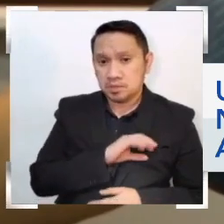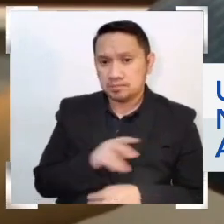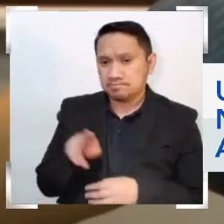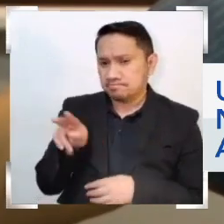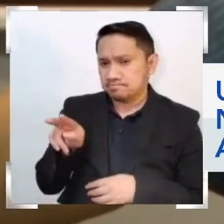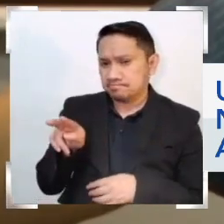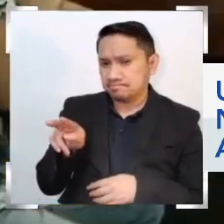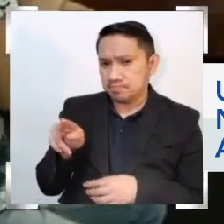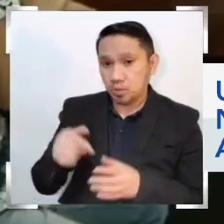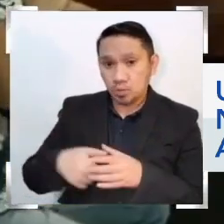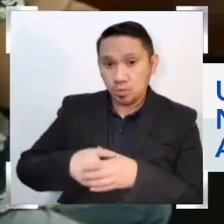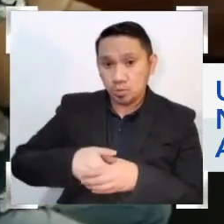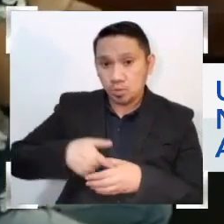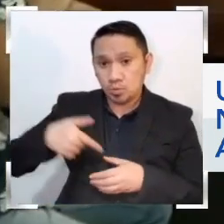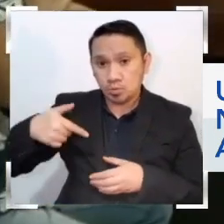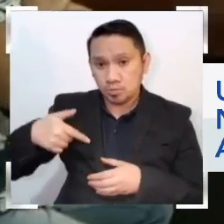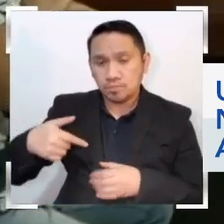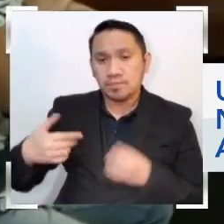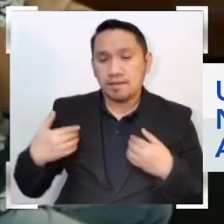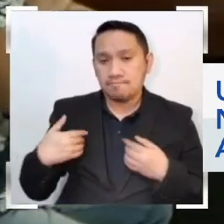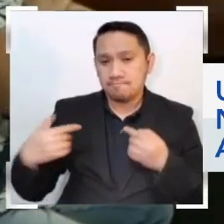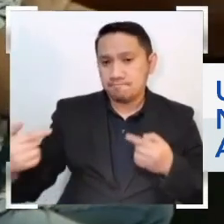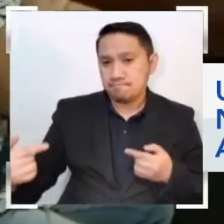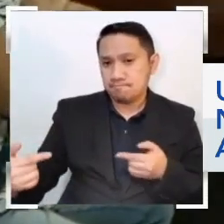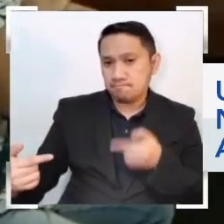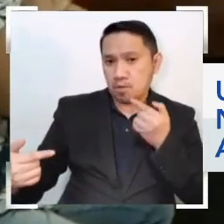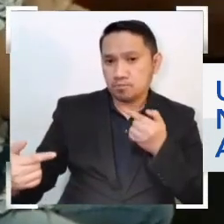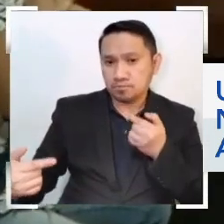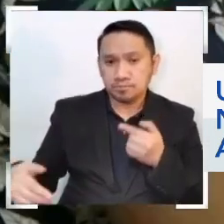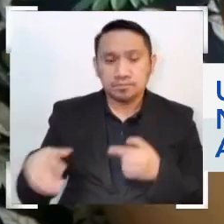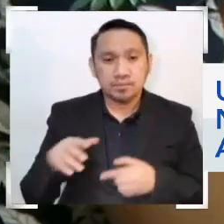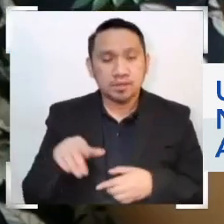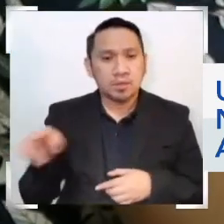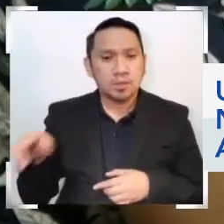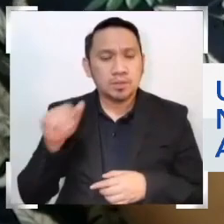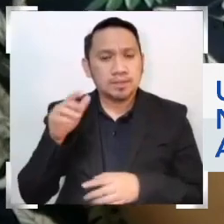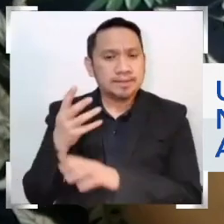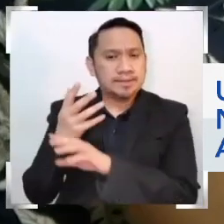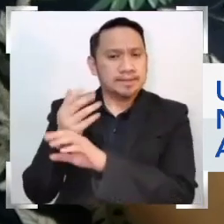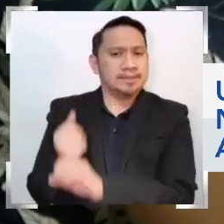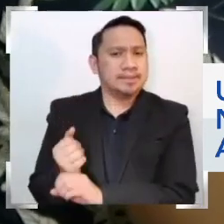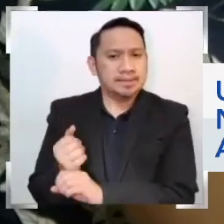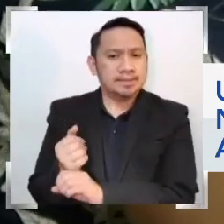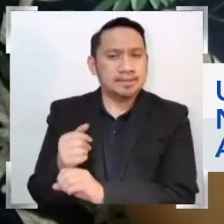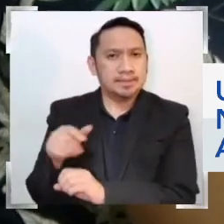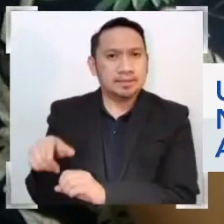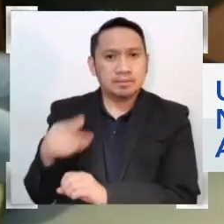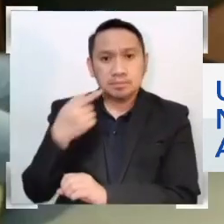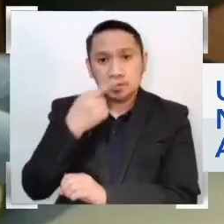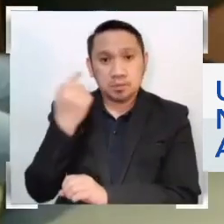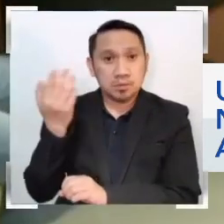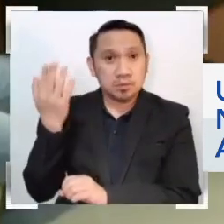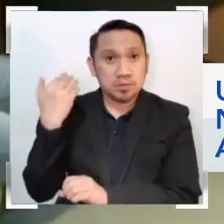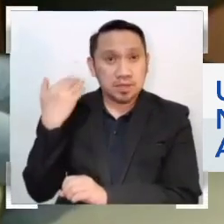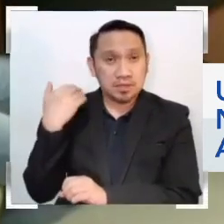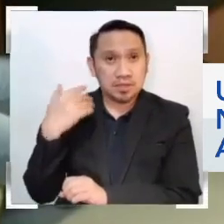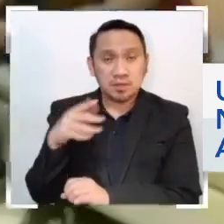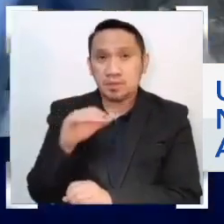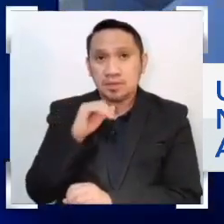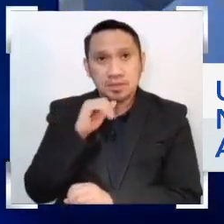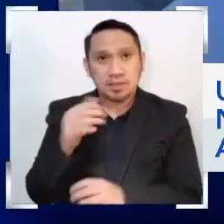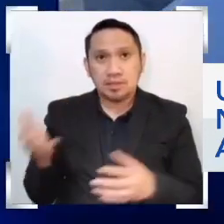nagkaroon ng armed confrontation. Sabi ng pulisya, namihasa raw ang suspect dahil marami sa dati niyang biktima ay hindi nagsasampa ng